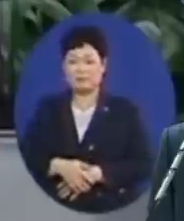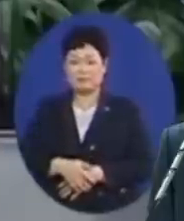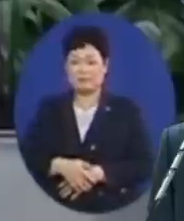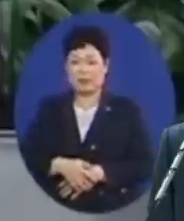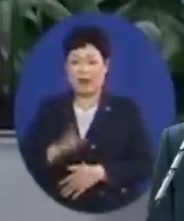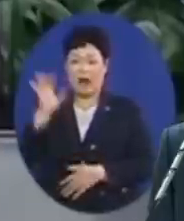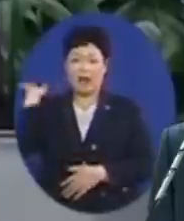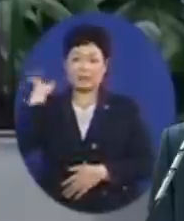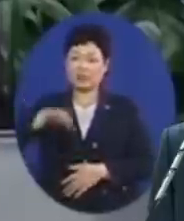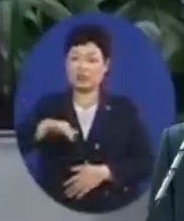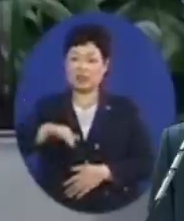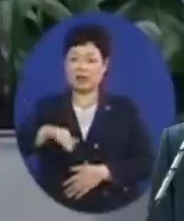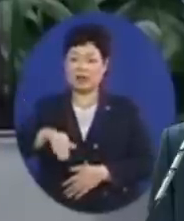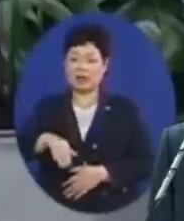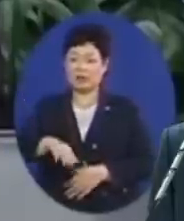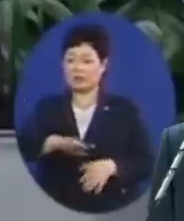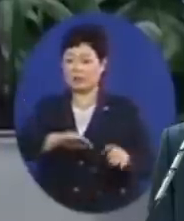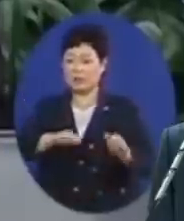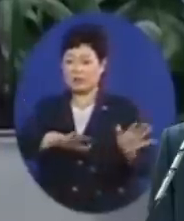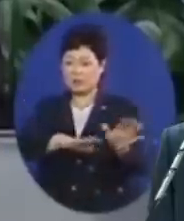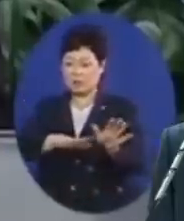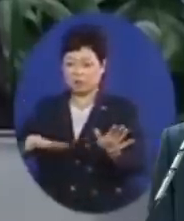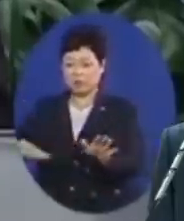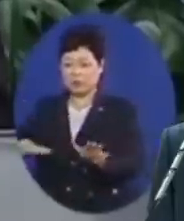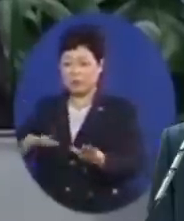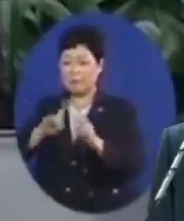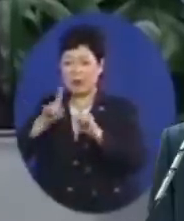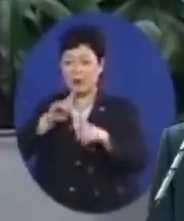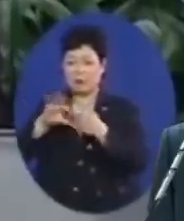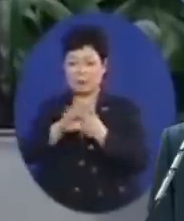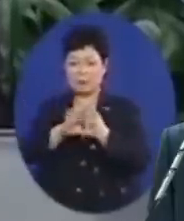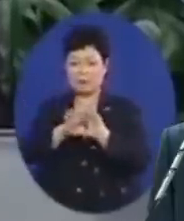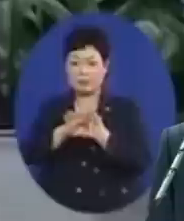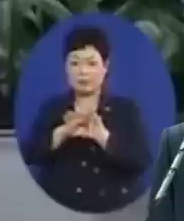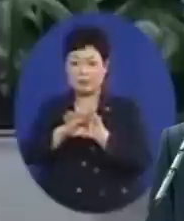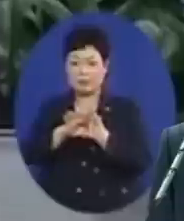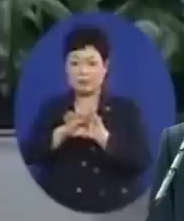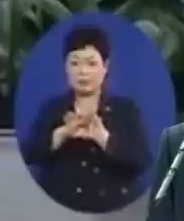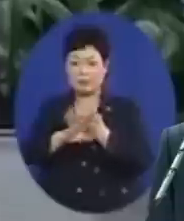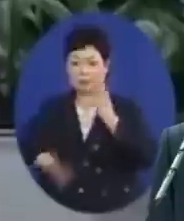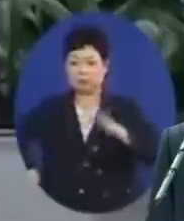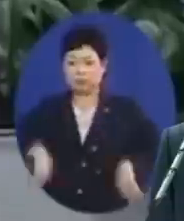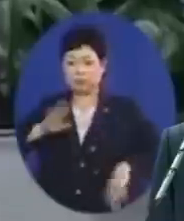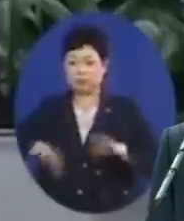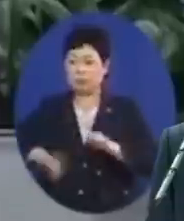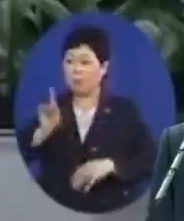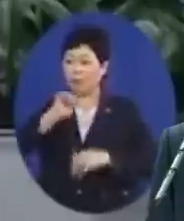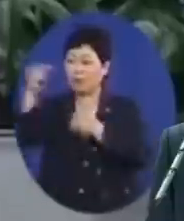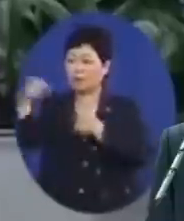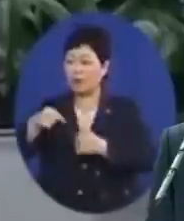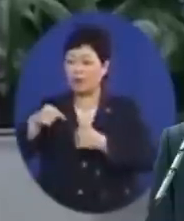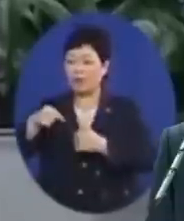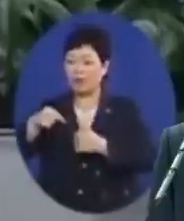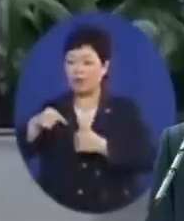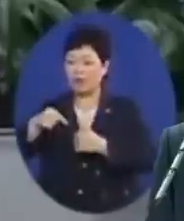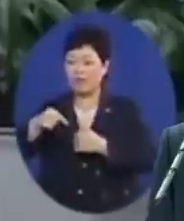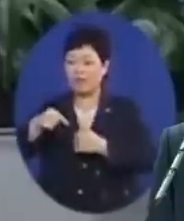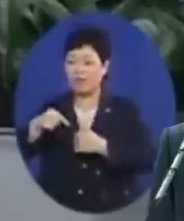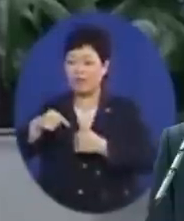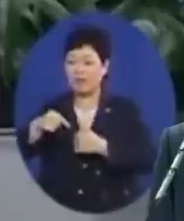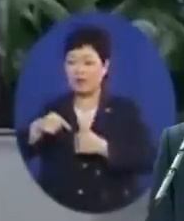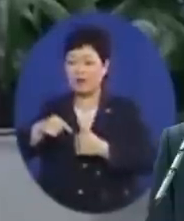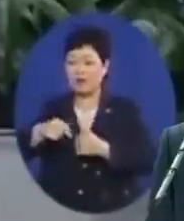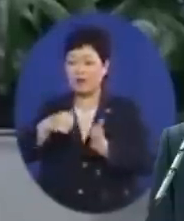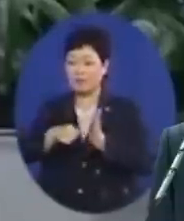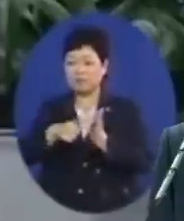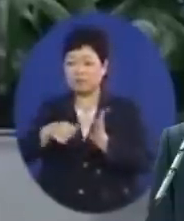전진하라, 후퇴하라 말하면 빈손 들고 뭘 우리를 보고 명령하냐? 무기는